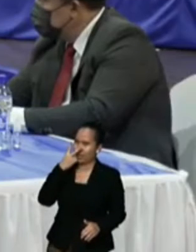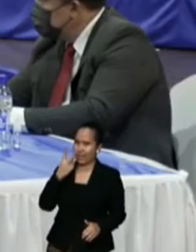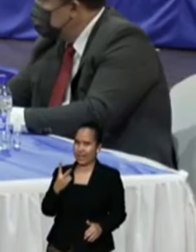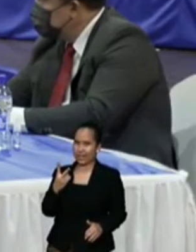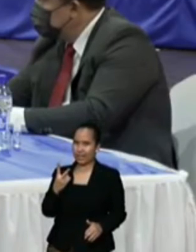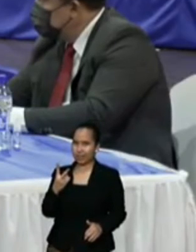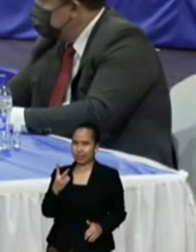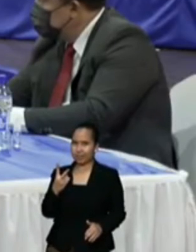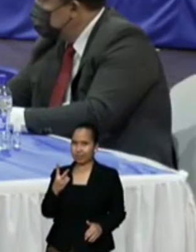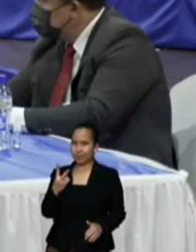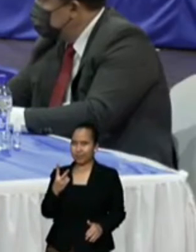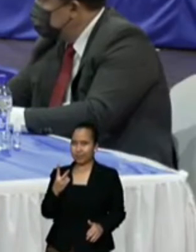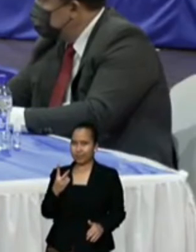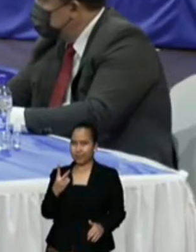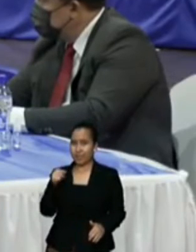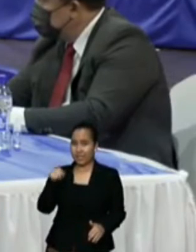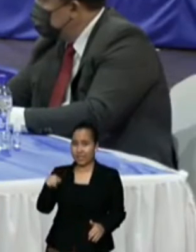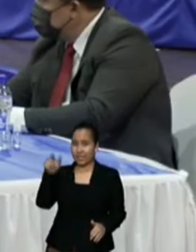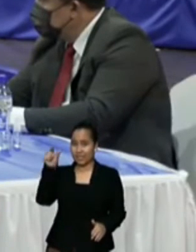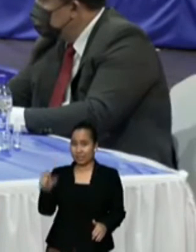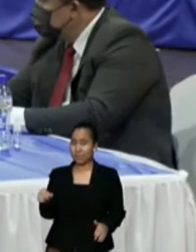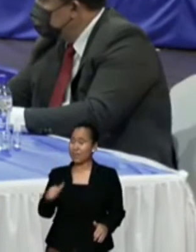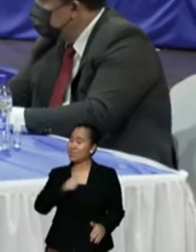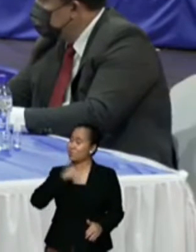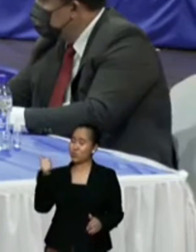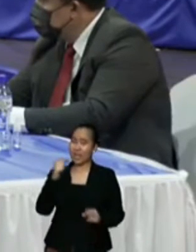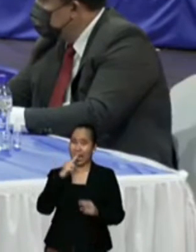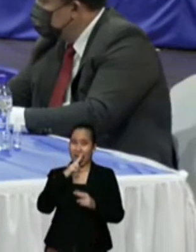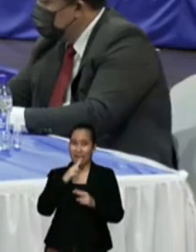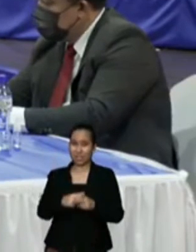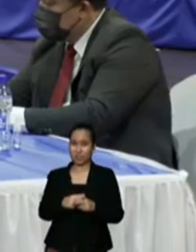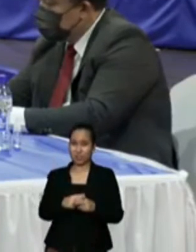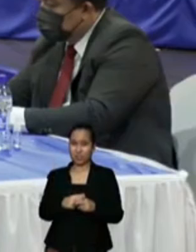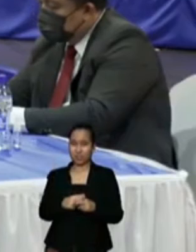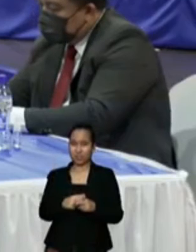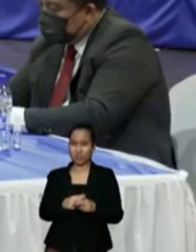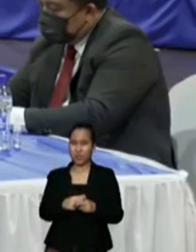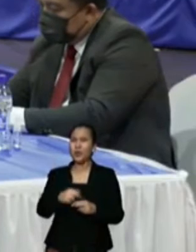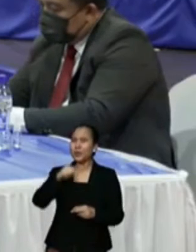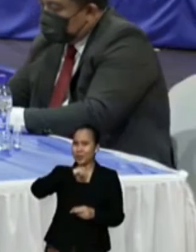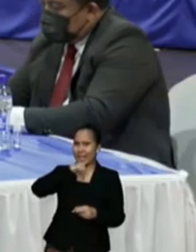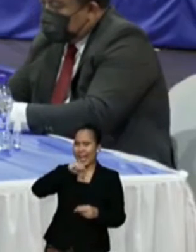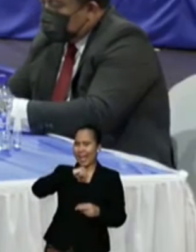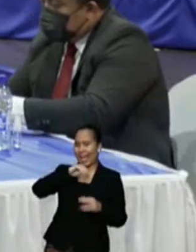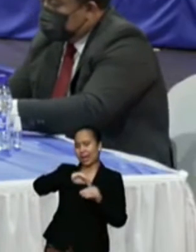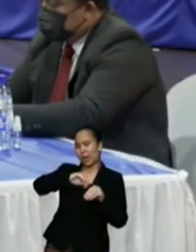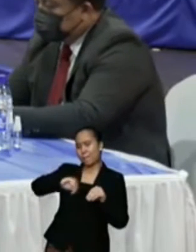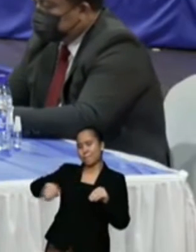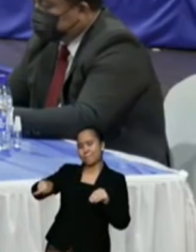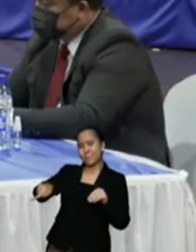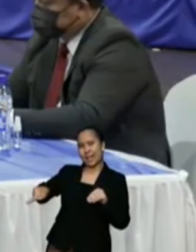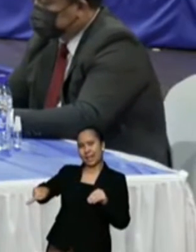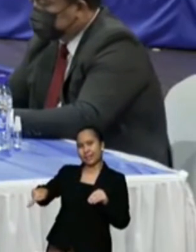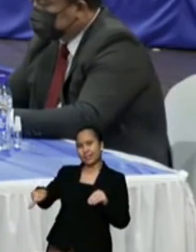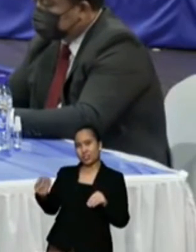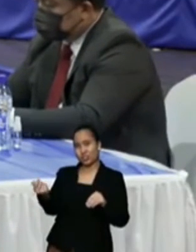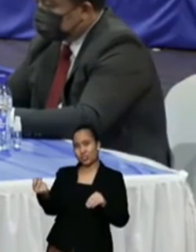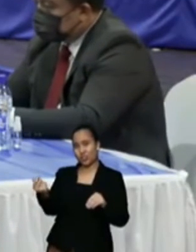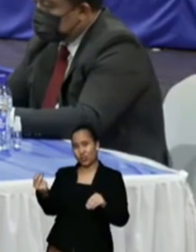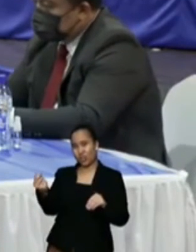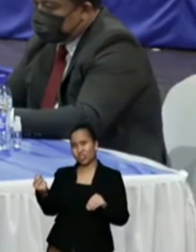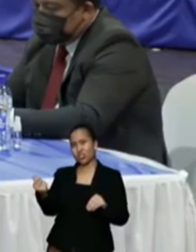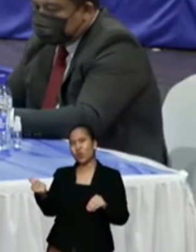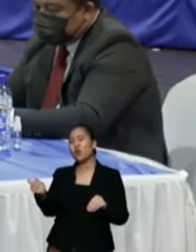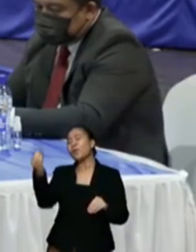modaliteiten om die personen met goede afspraken te accommoderen in hun eigen faciliteiten, waardoor de kosten voor de personen ook